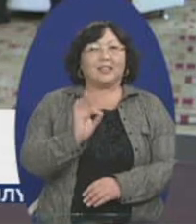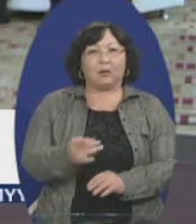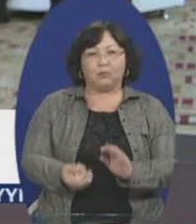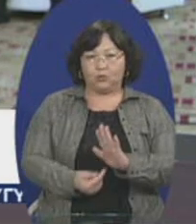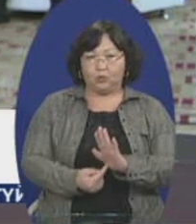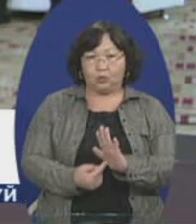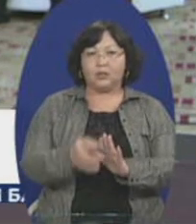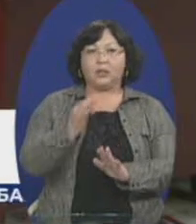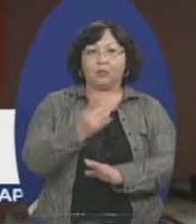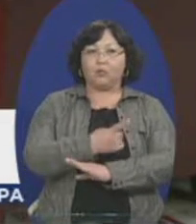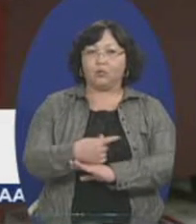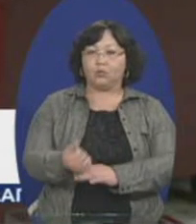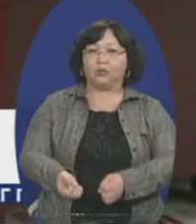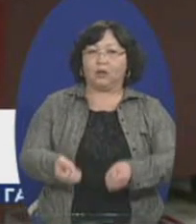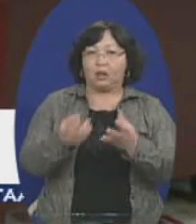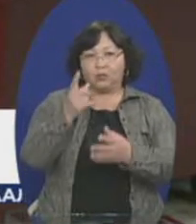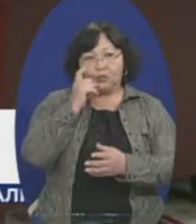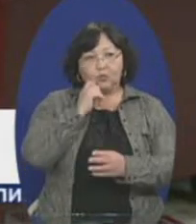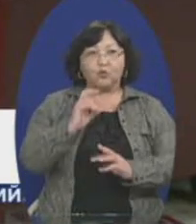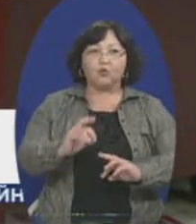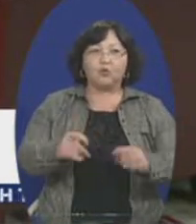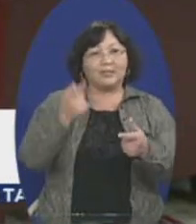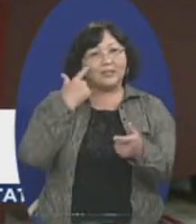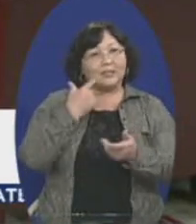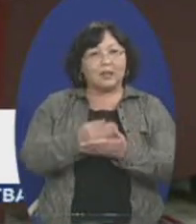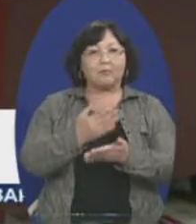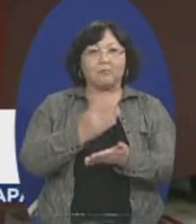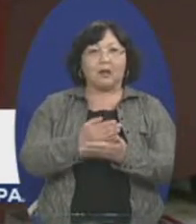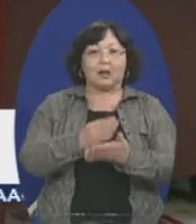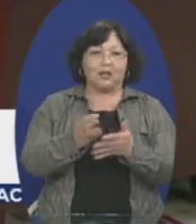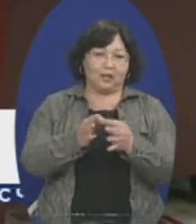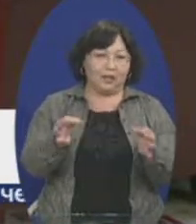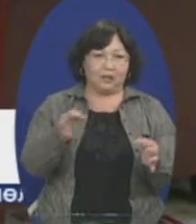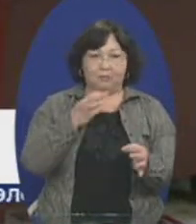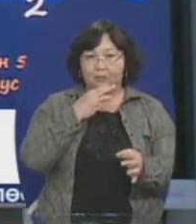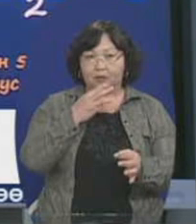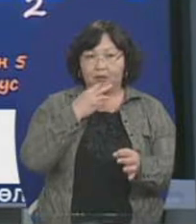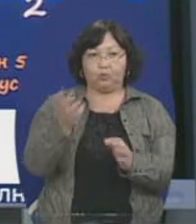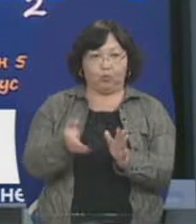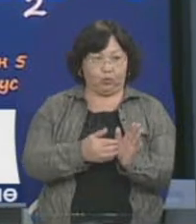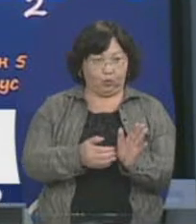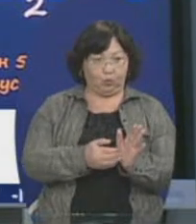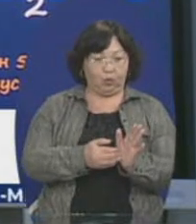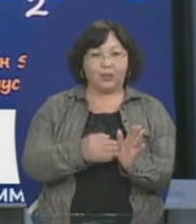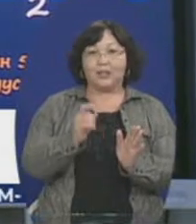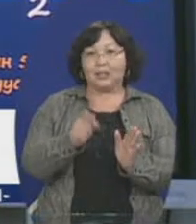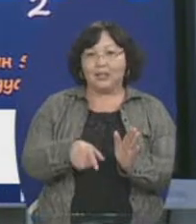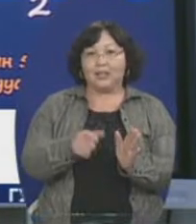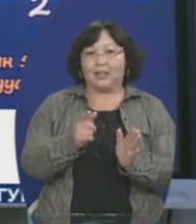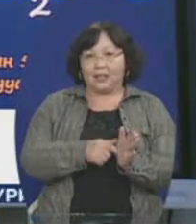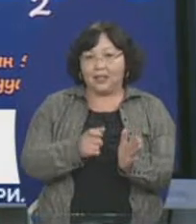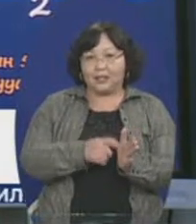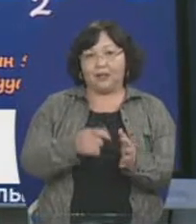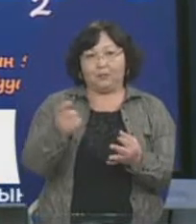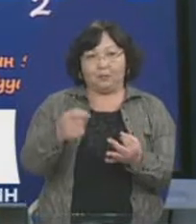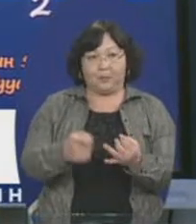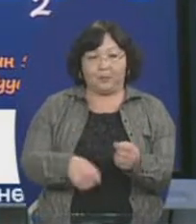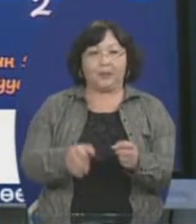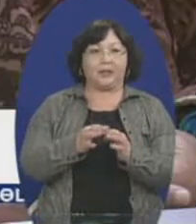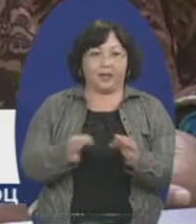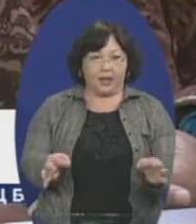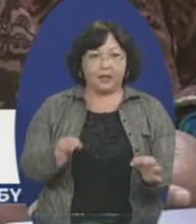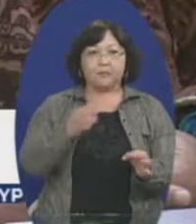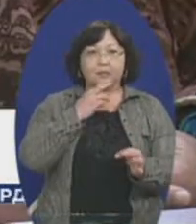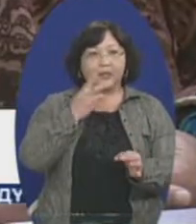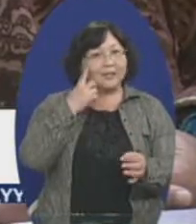үр дүн хүлээж ийхүү өөрчлөлт санал гарч ирсэн бэ гэдэг дээр нарийн мэдээлэл хомс байна. За тиймээс шаардлага нөхцөлийн талаар дэлгэрэнгүй мэдээлэл өгч